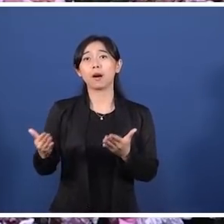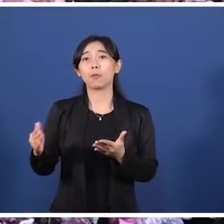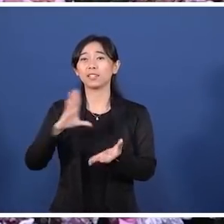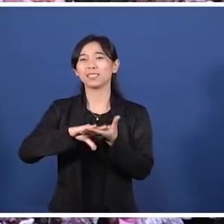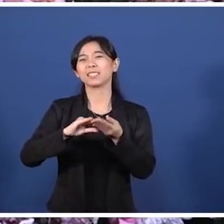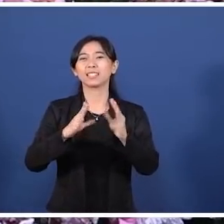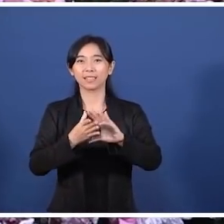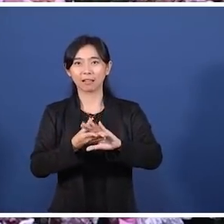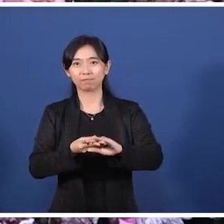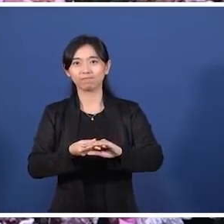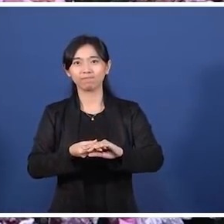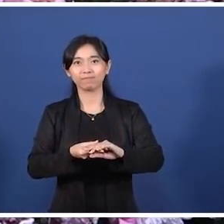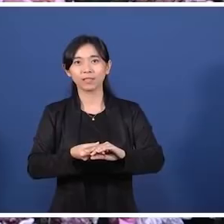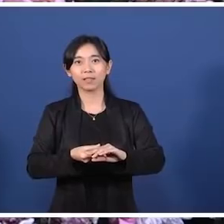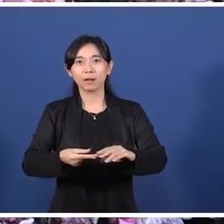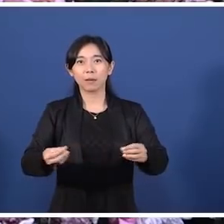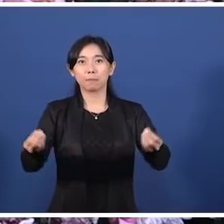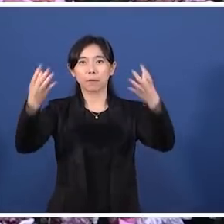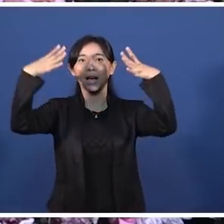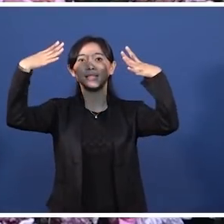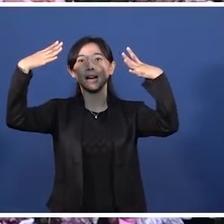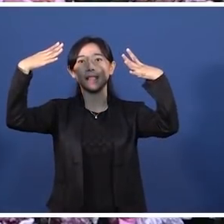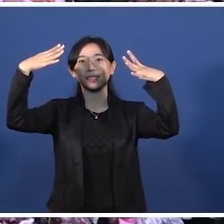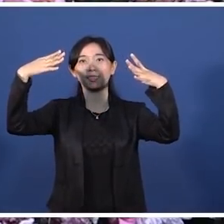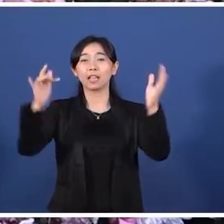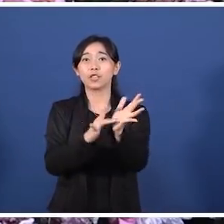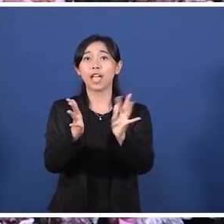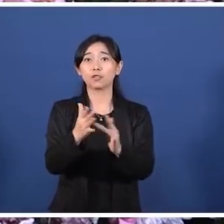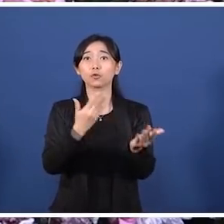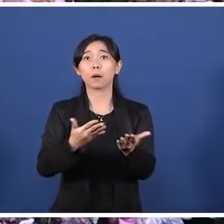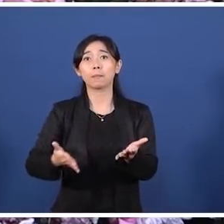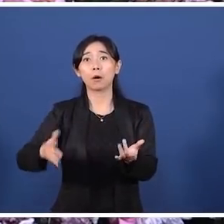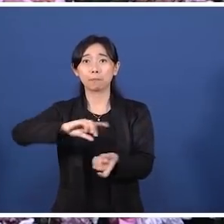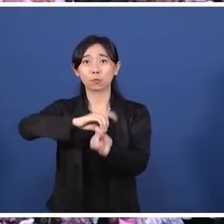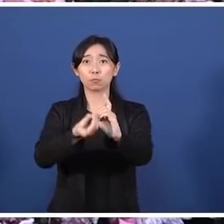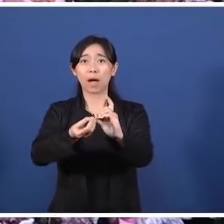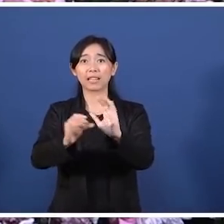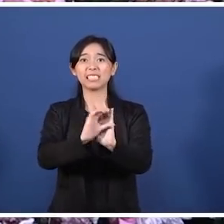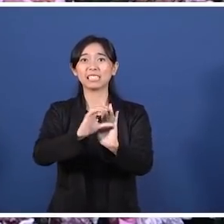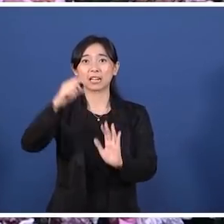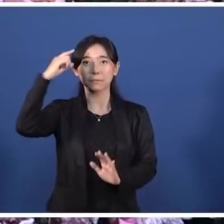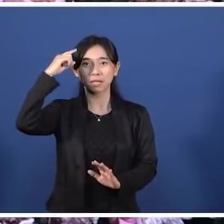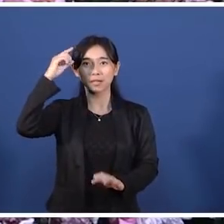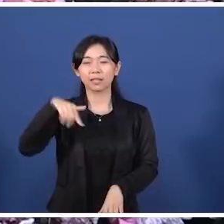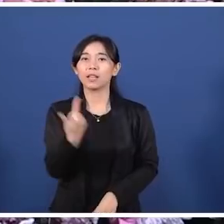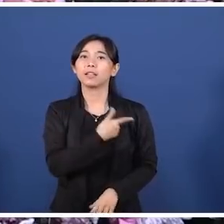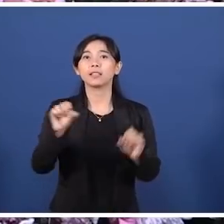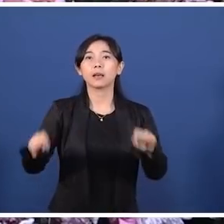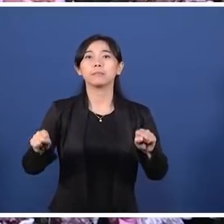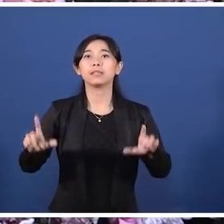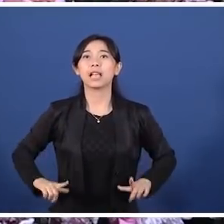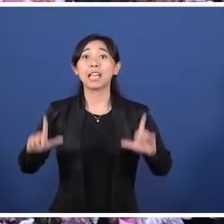pesan, membawa ajaran, membawa perubahan cara berpikir tentang bahwa kita bisa